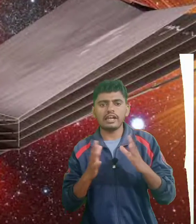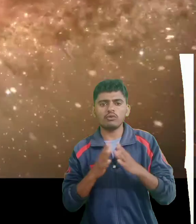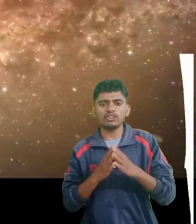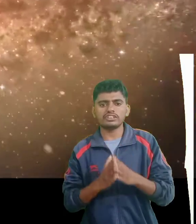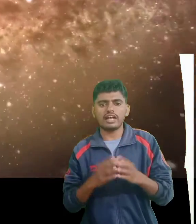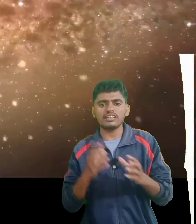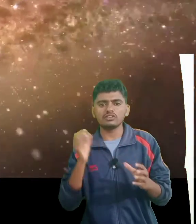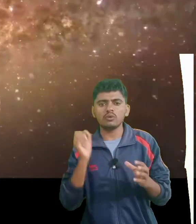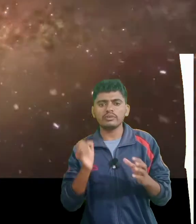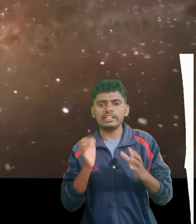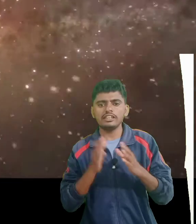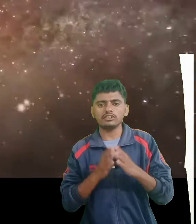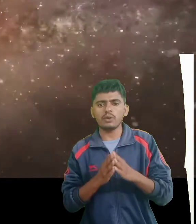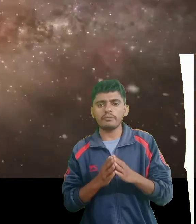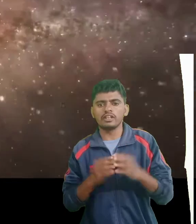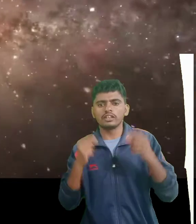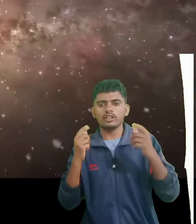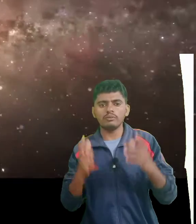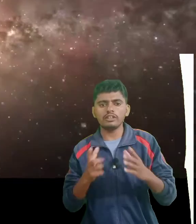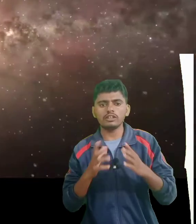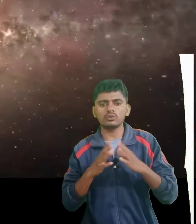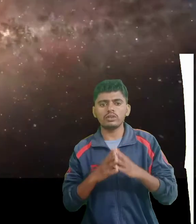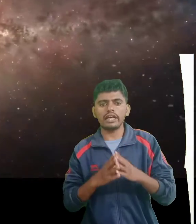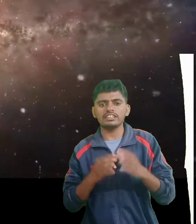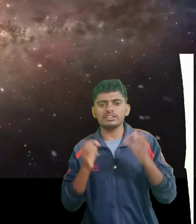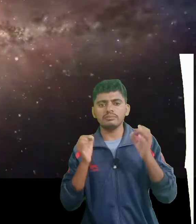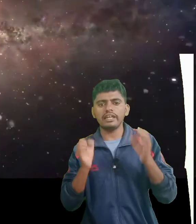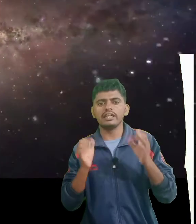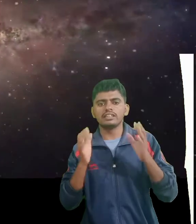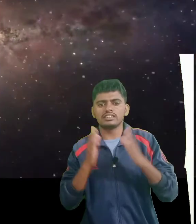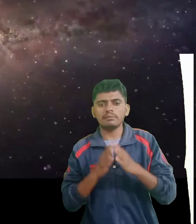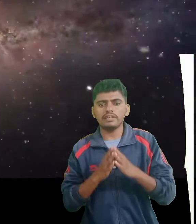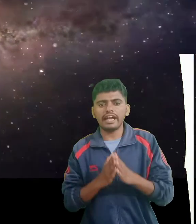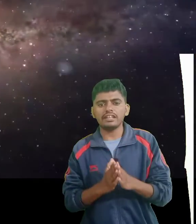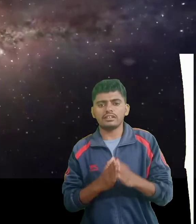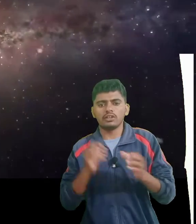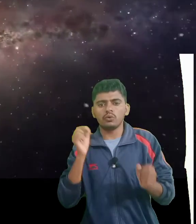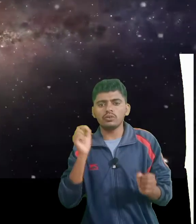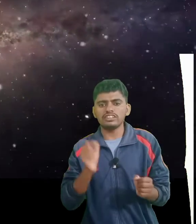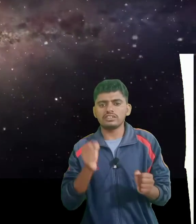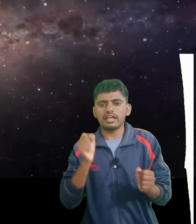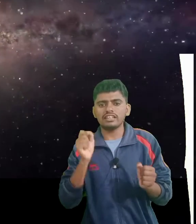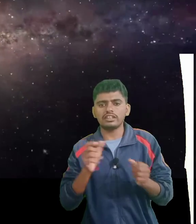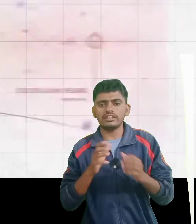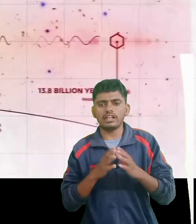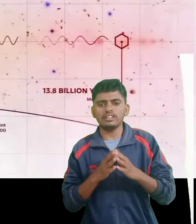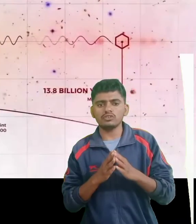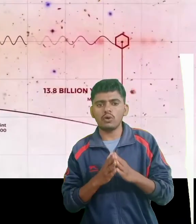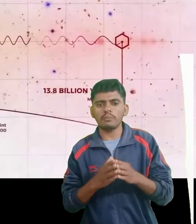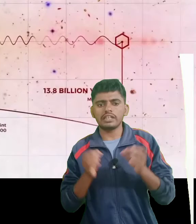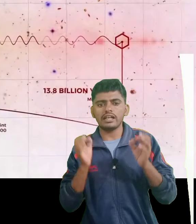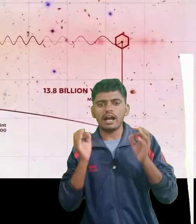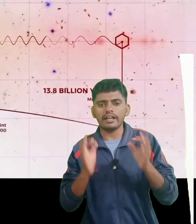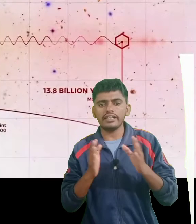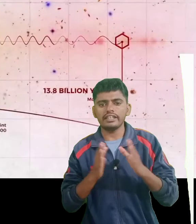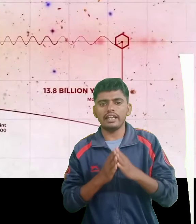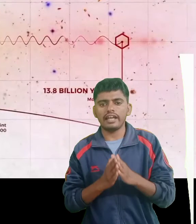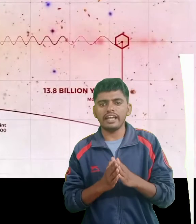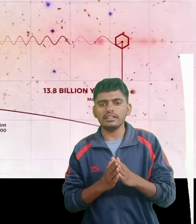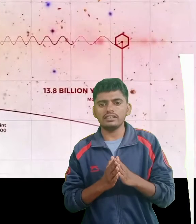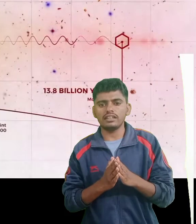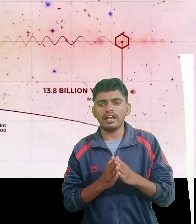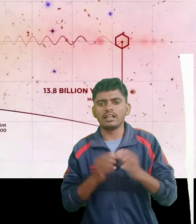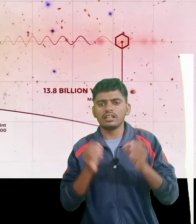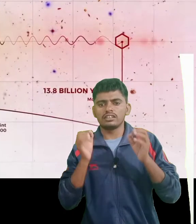को देखता है, वो स्टार्स जो मिलियंस ऑफ किलोमीटर दूर है, जिसमें जब लाइट उन स्टार से टेलीस्कोप तक आ रही